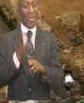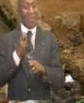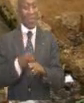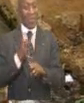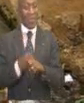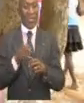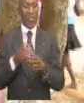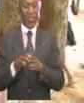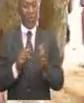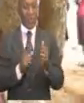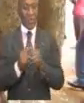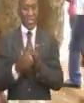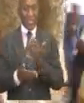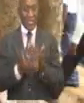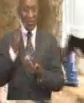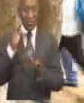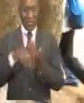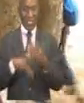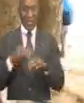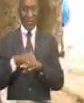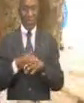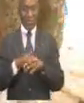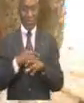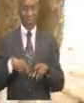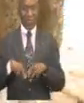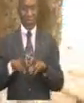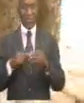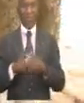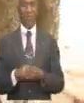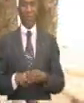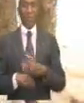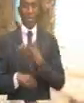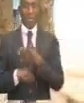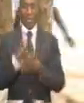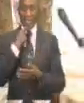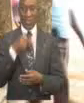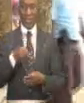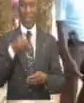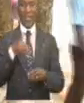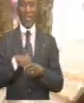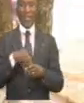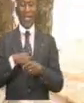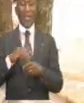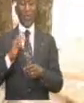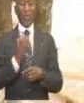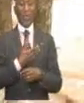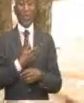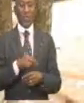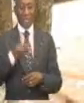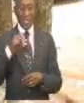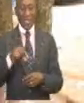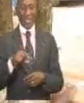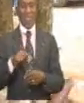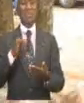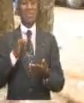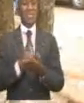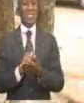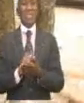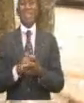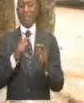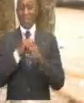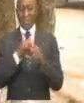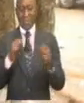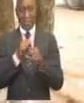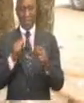de ces déchets. C'est tout mal répété que on nous fait les tout le monde bouchaf. On a même à taper chez moi, c'est tout on a bague à côté à